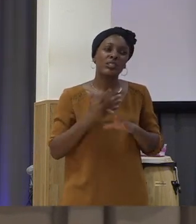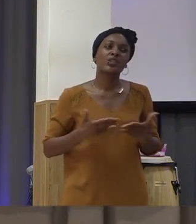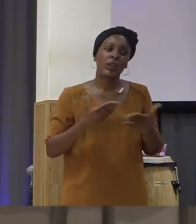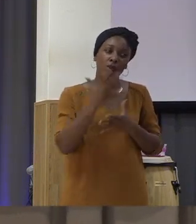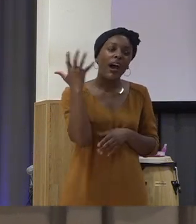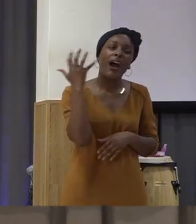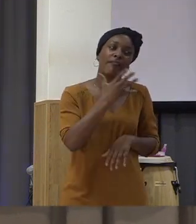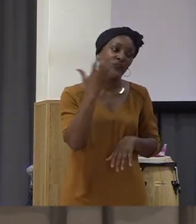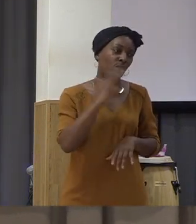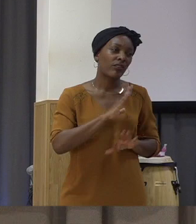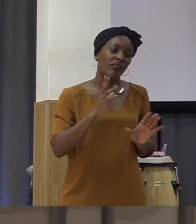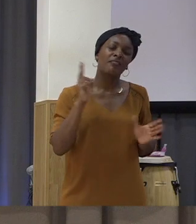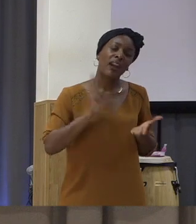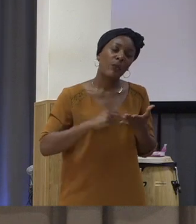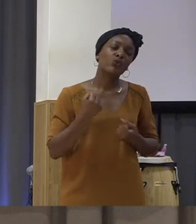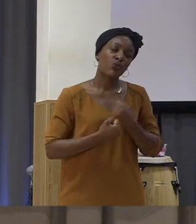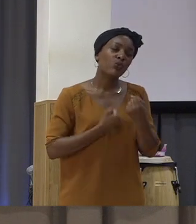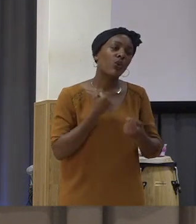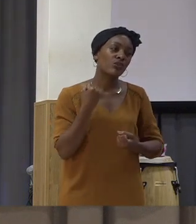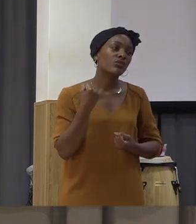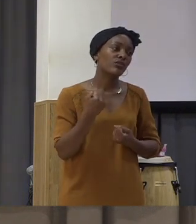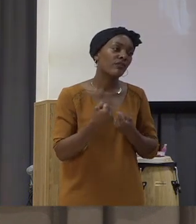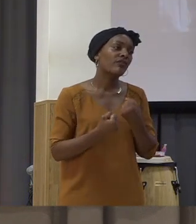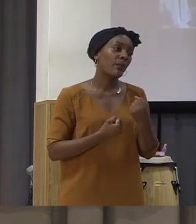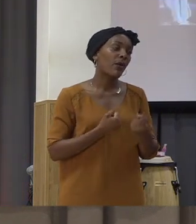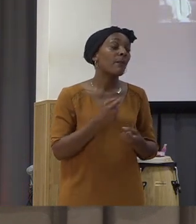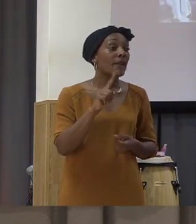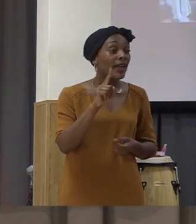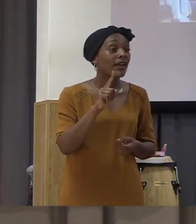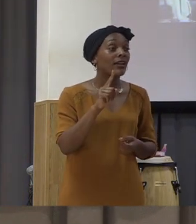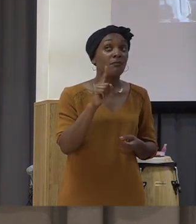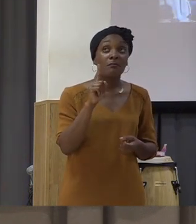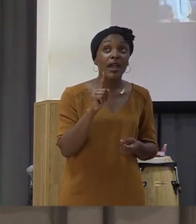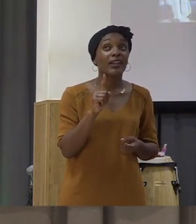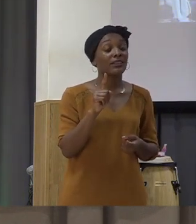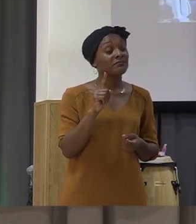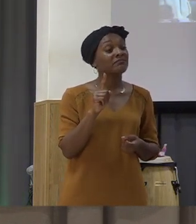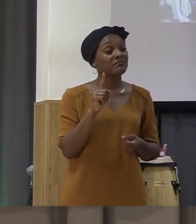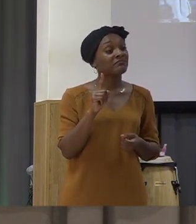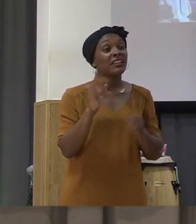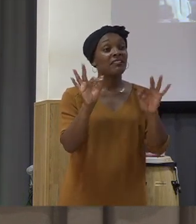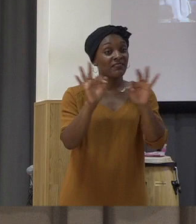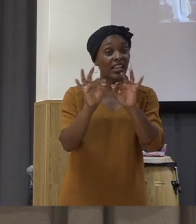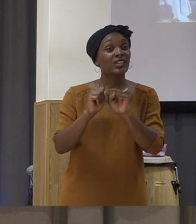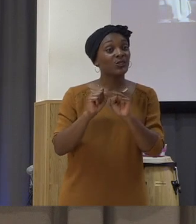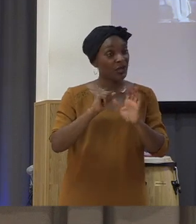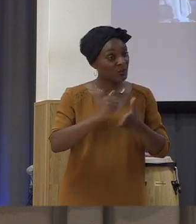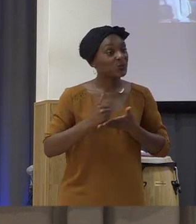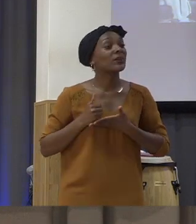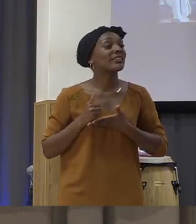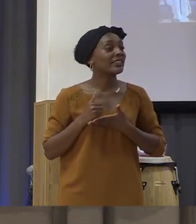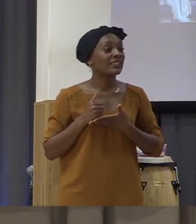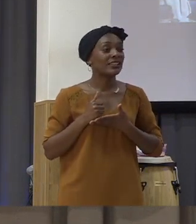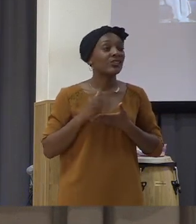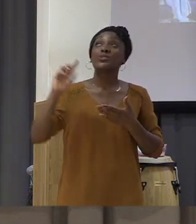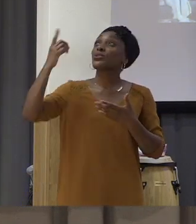douloureuses. Et je peux dire que véritablement, j'ai été porté par l'Église, porté par le